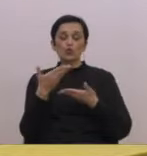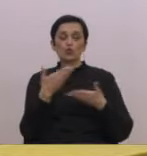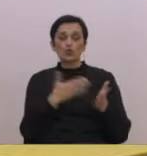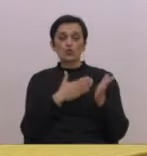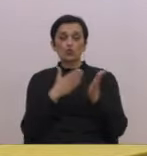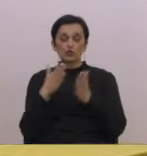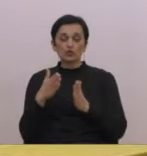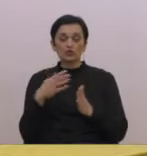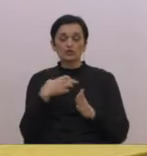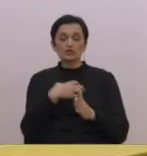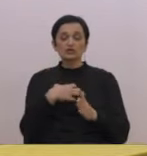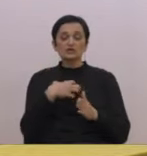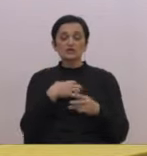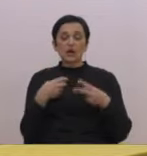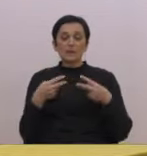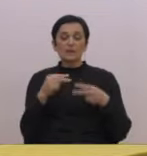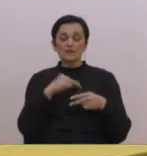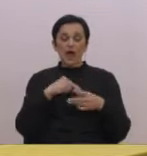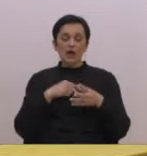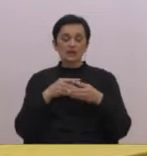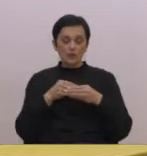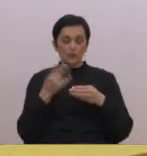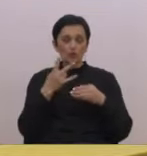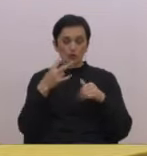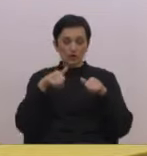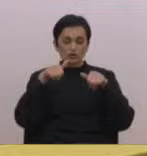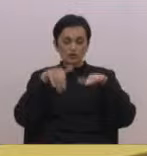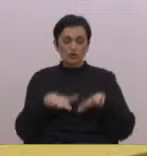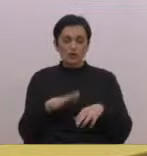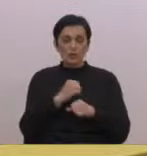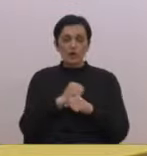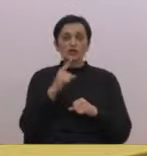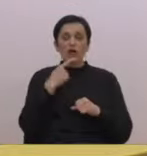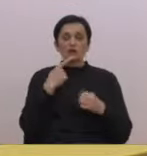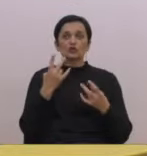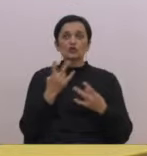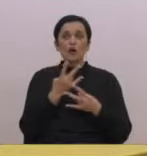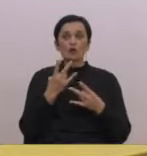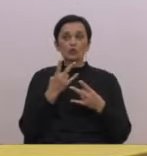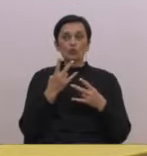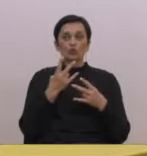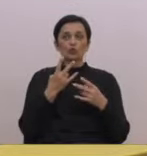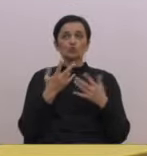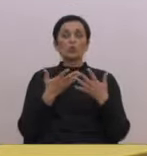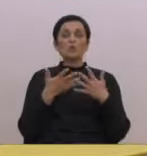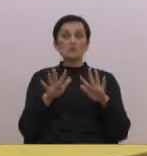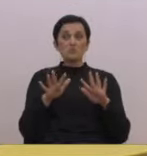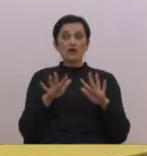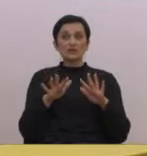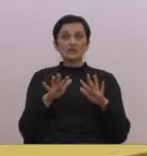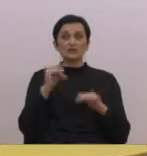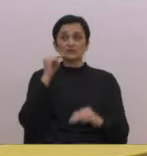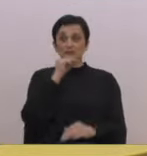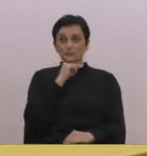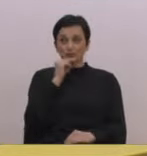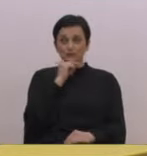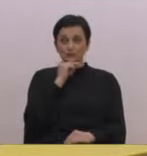სტრატეგიული თანამშრომლობის ეტაპზე ალბათ ჩამოსაყალიბებელია თუმცა რა თქმა უნდა უფრო მეტი